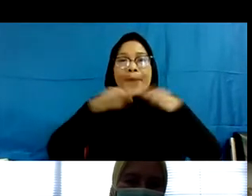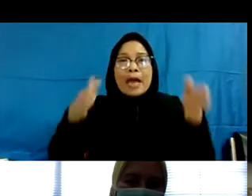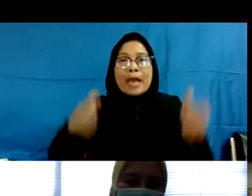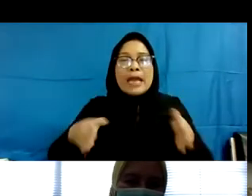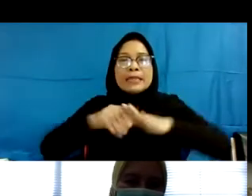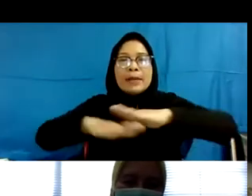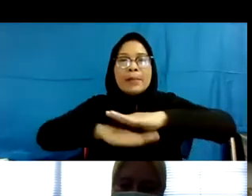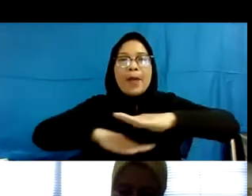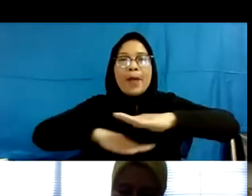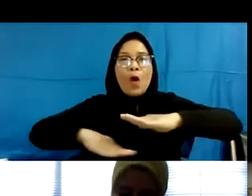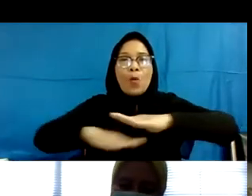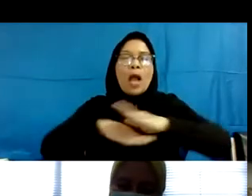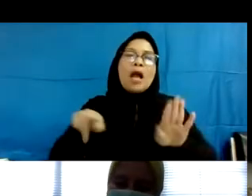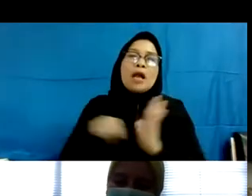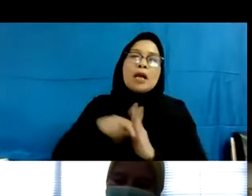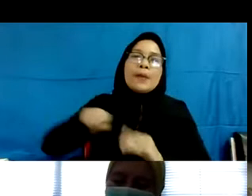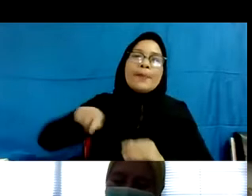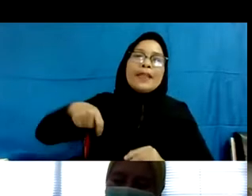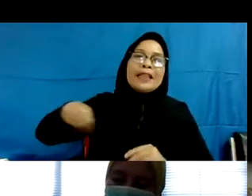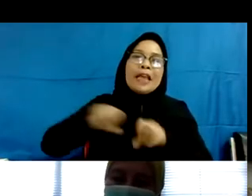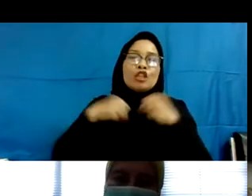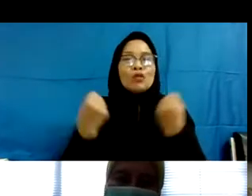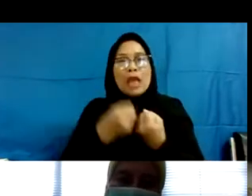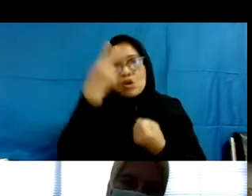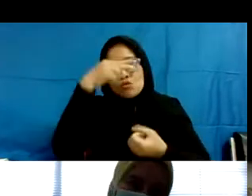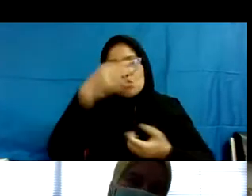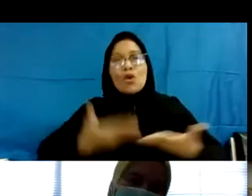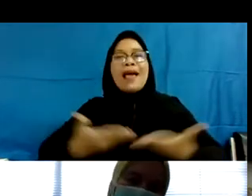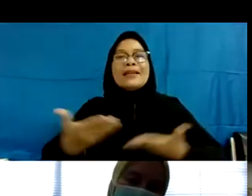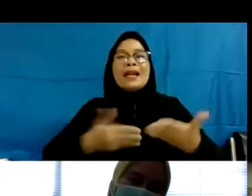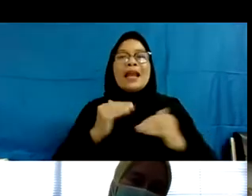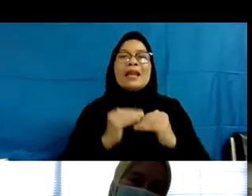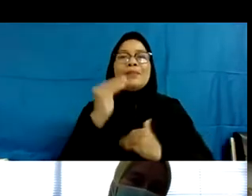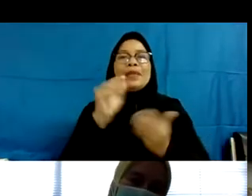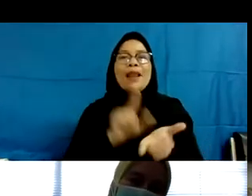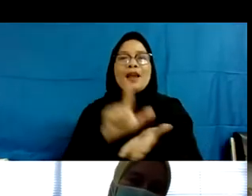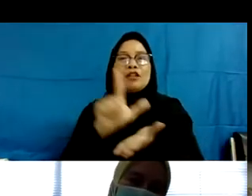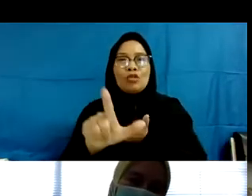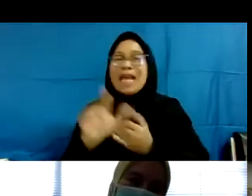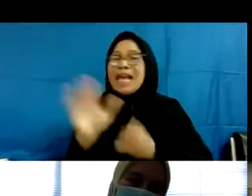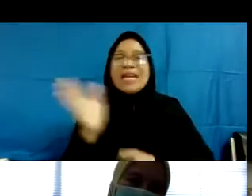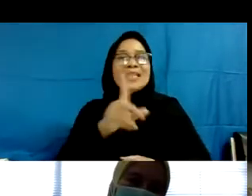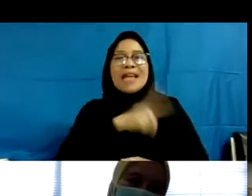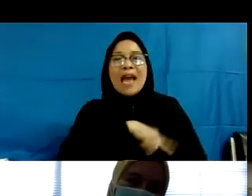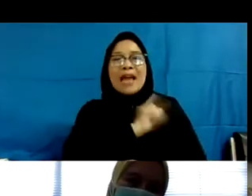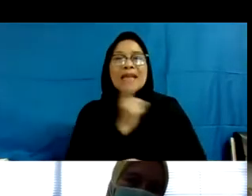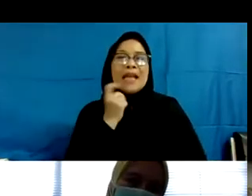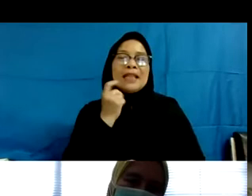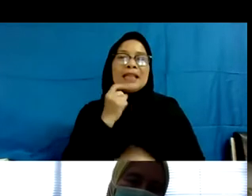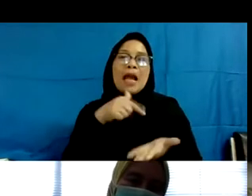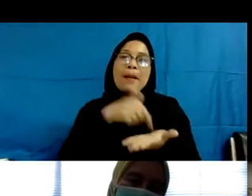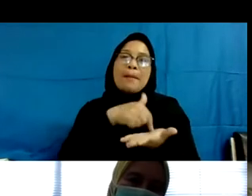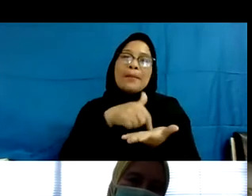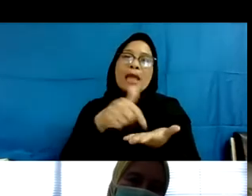bawah Kementerian Sosial untuk layanan lebih lanjut. Misalnya tidak hanya terkait dengan Braille, tapi